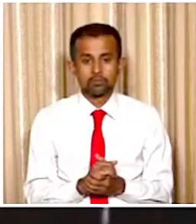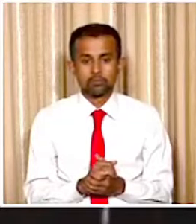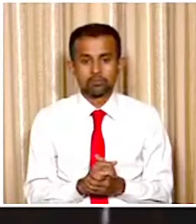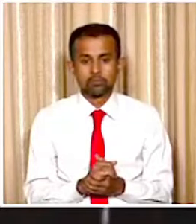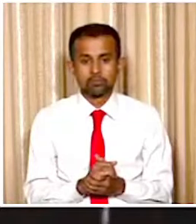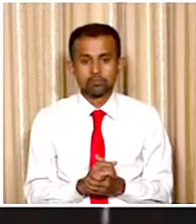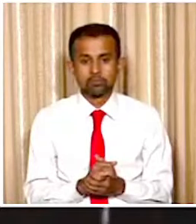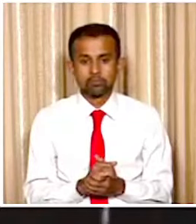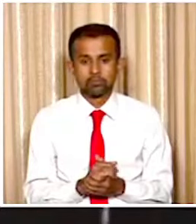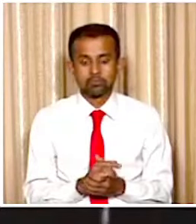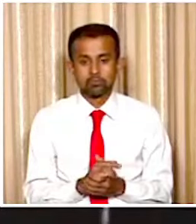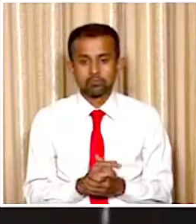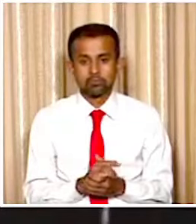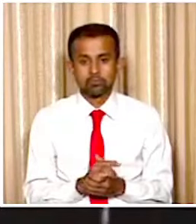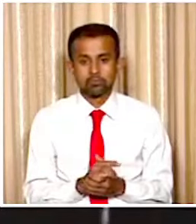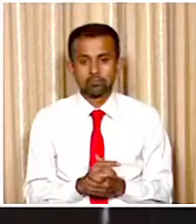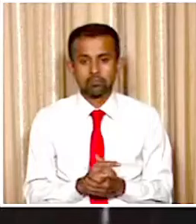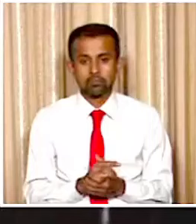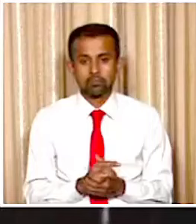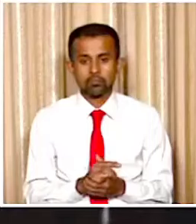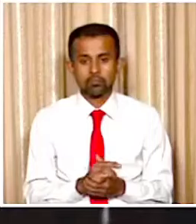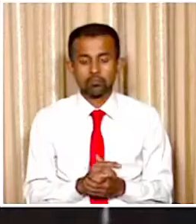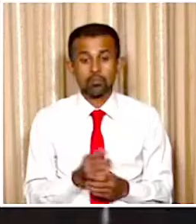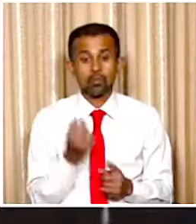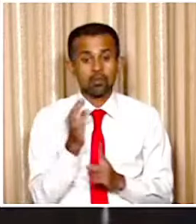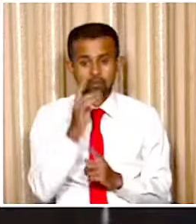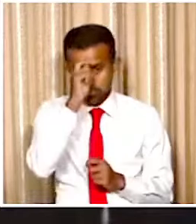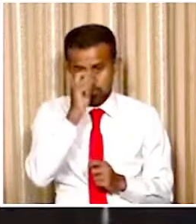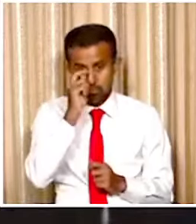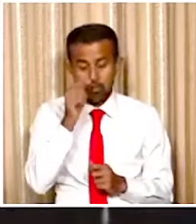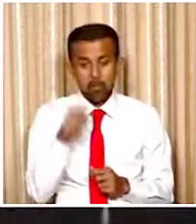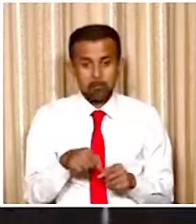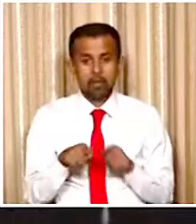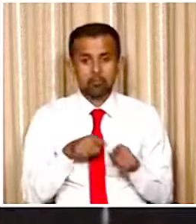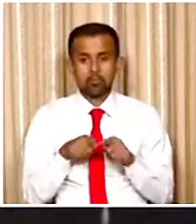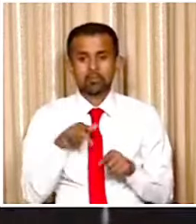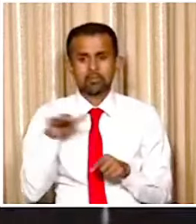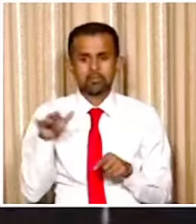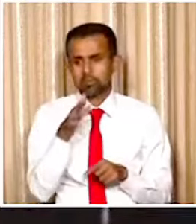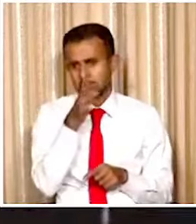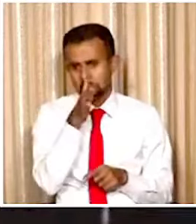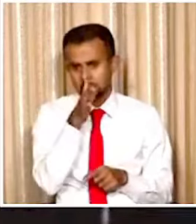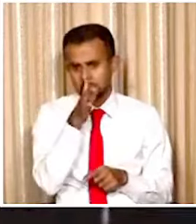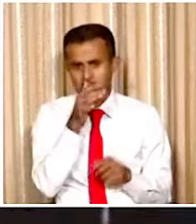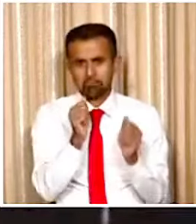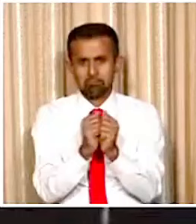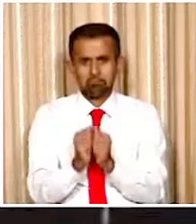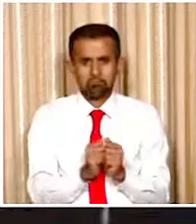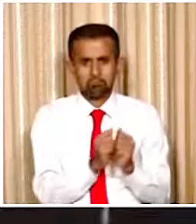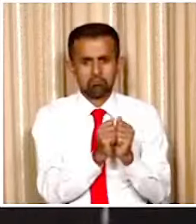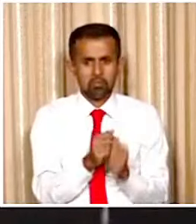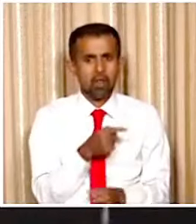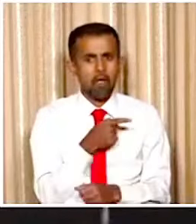she have changed. එතකොට ගරු සභාපතිතුමනි මේ විදියට සමාජ නොමග අරින කටයුතු මේ